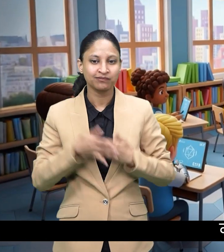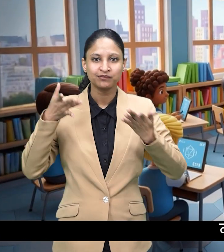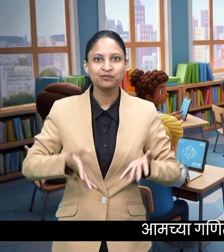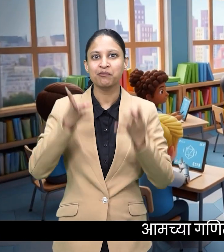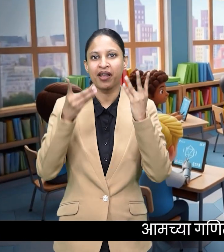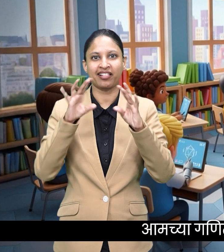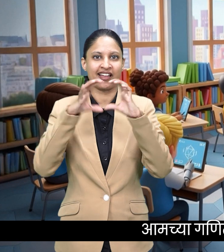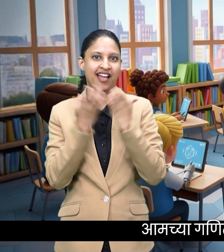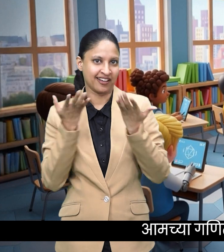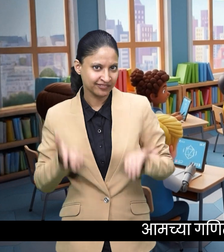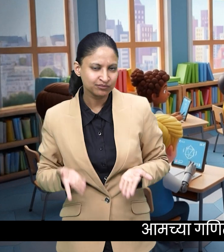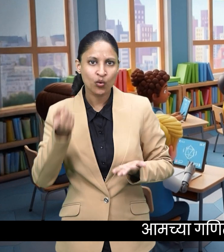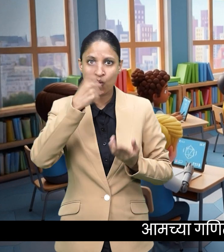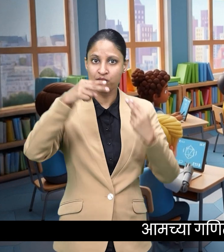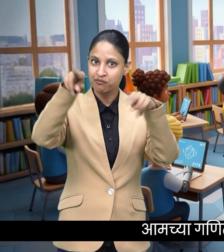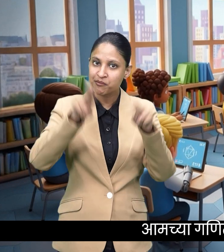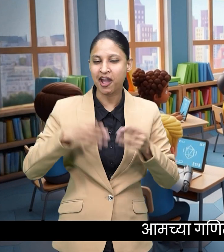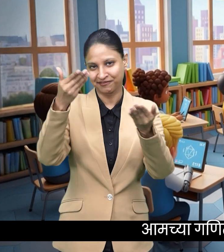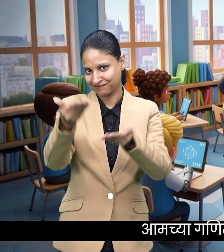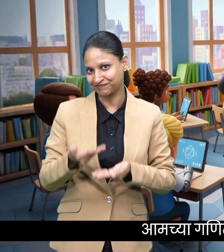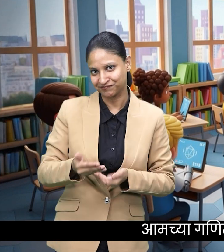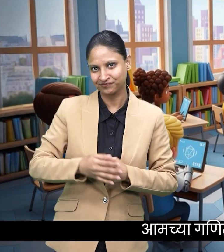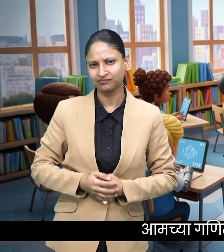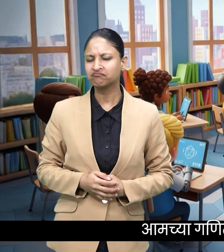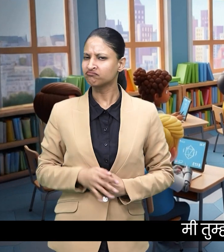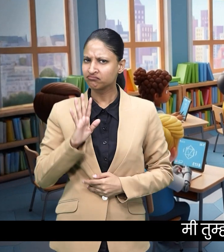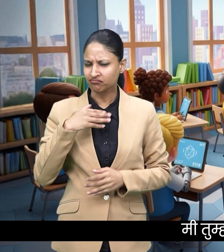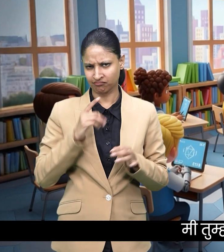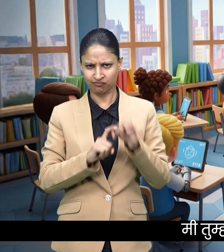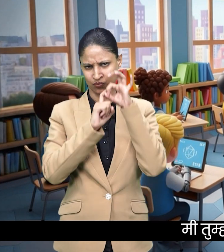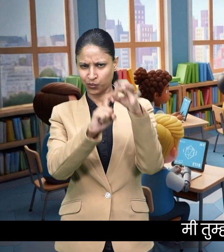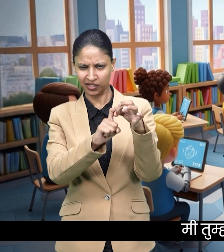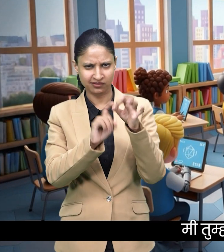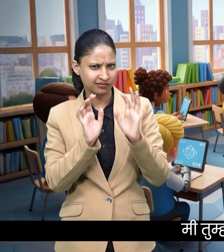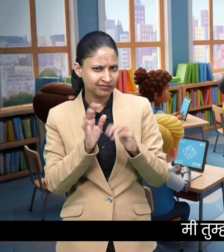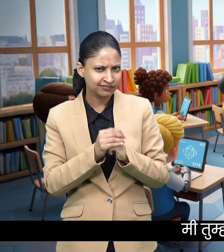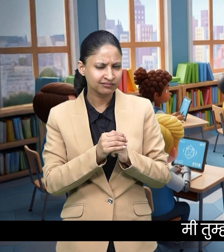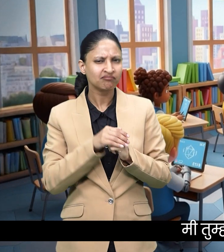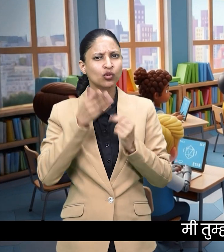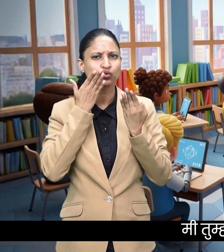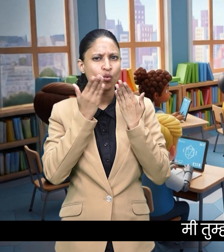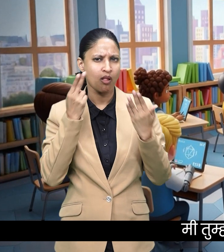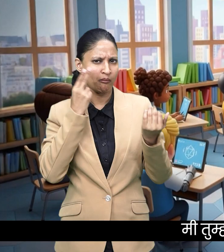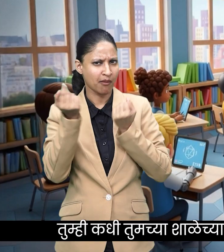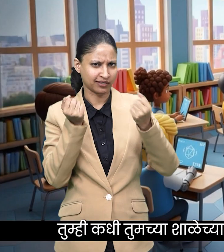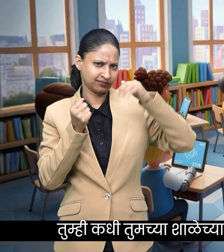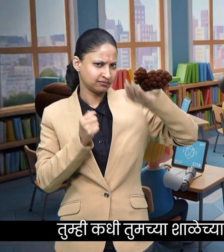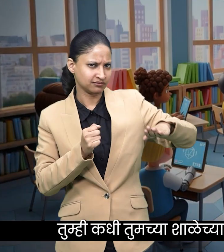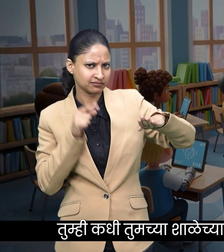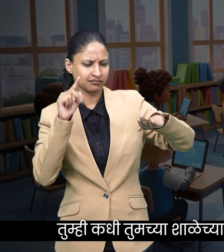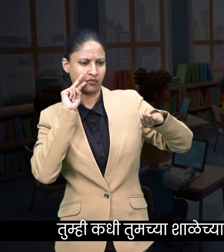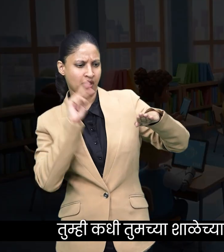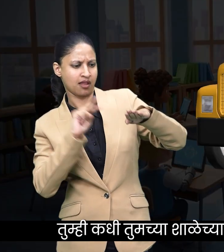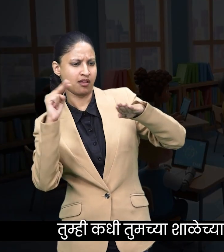मुलांनो, आमच्या गणिताच्या वर्गात पुन्हा स्वागत आहे. मी तुम्हाला एक प्रश्न विचारतो. तुम्ही